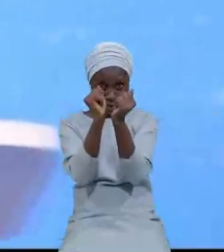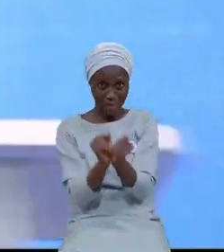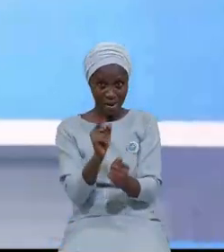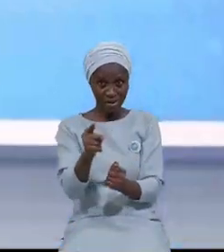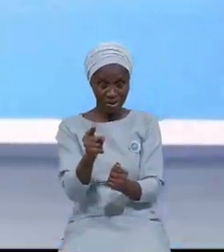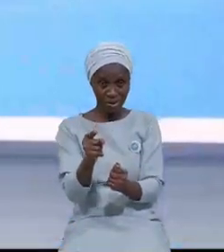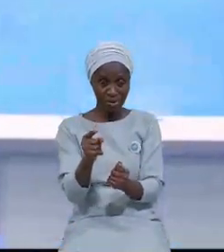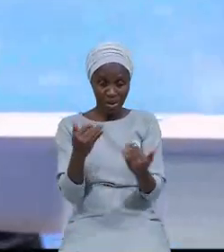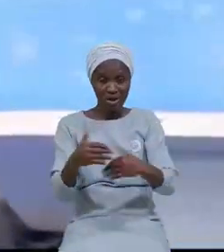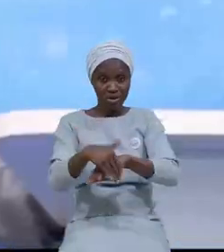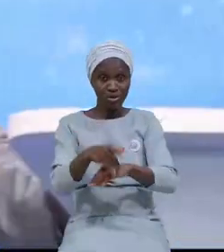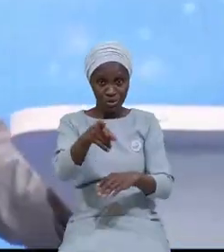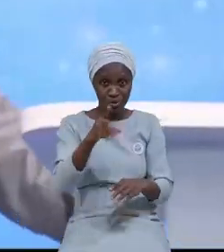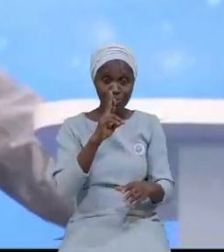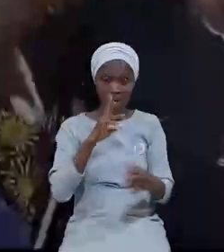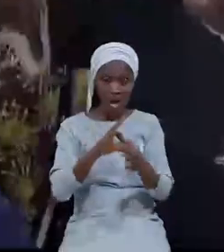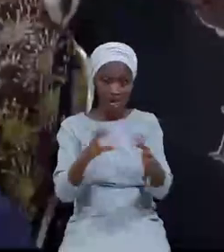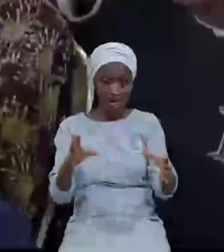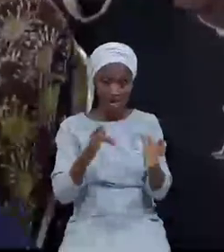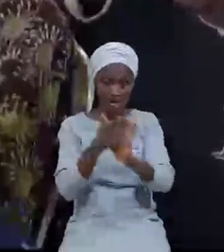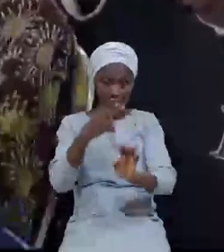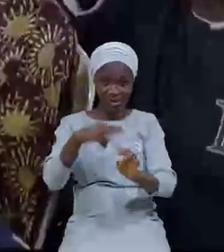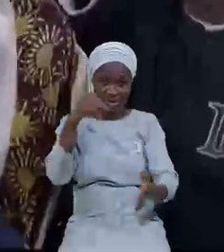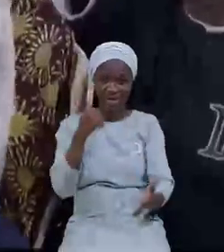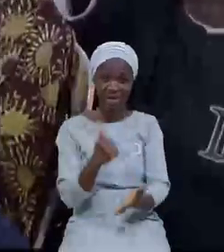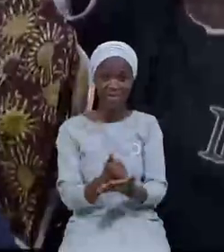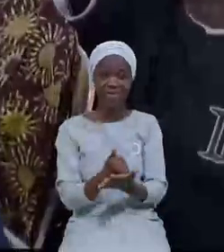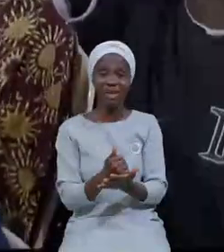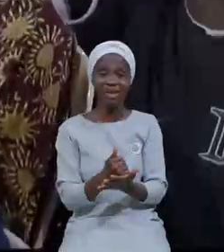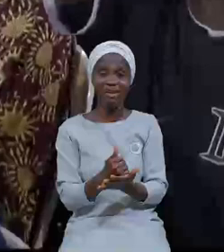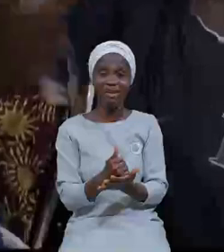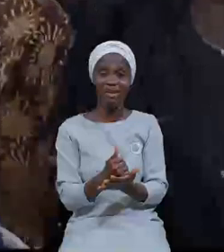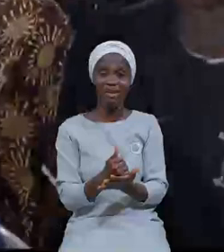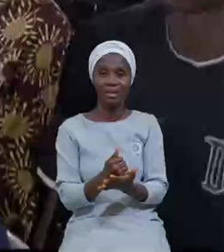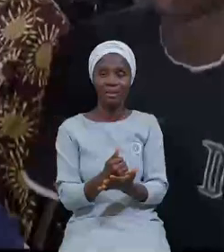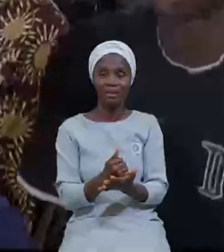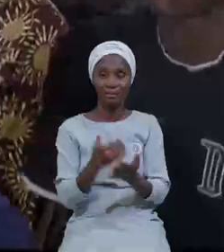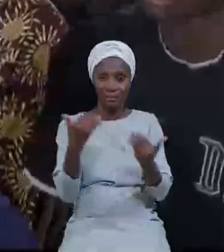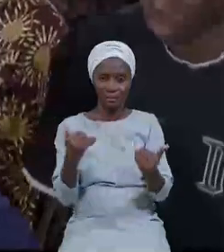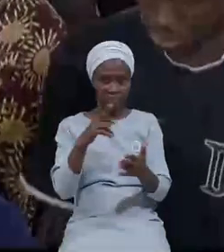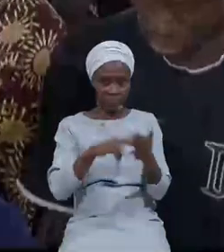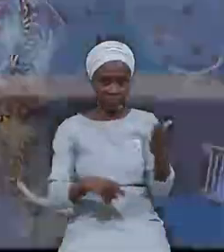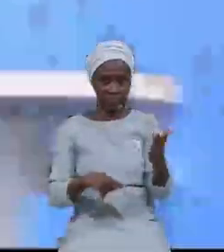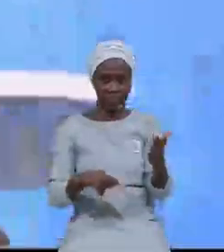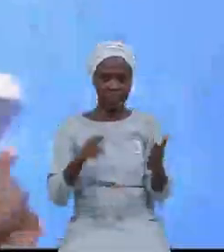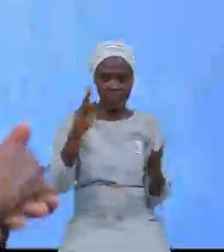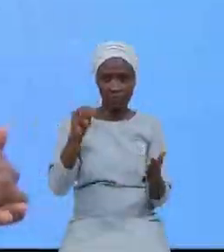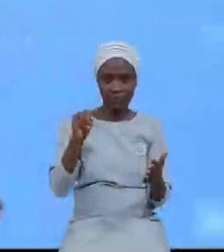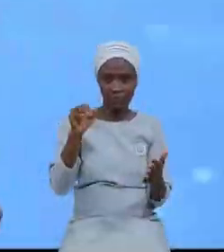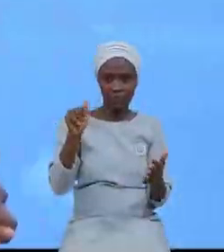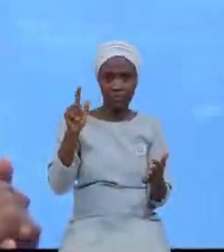lier ce soir tu es délié au nom de Jésus voyons Matthieu